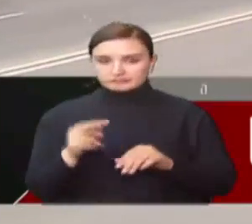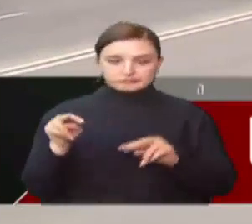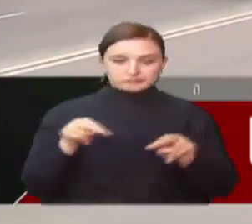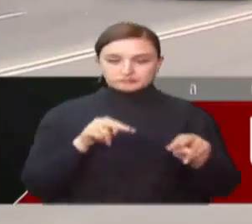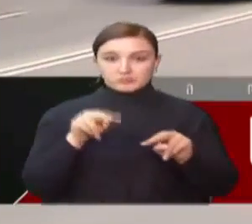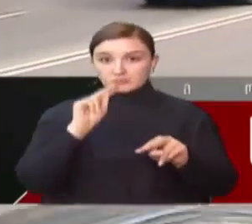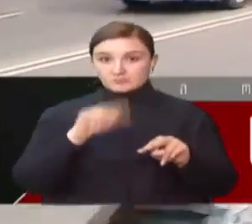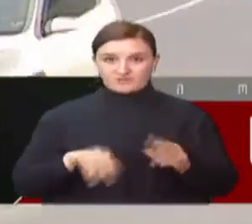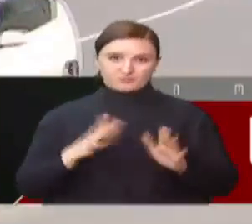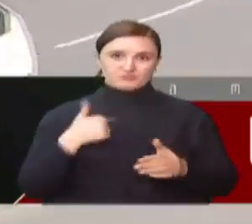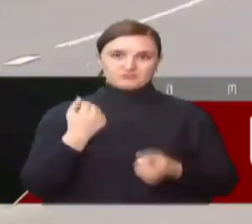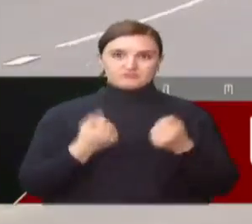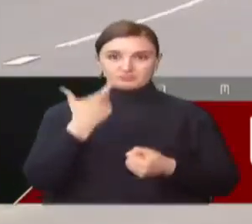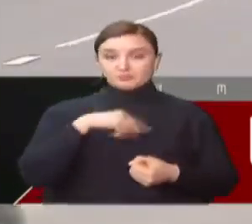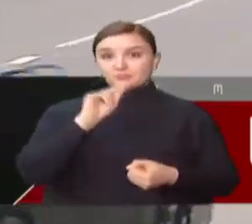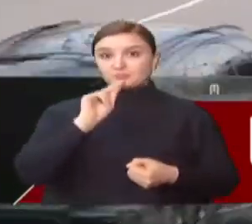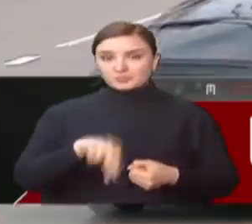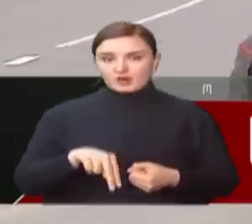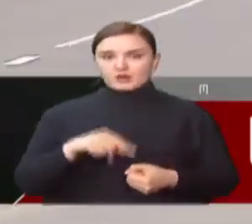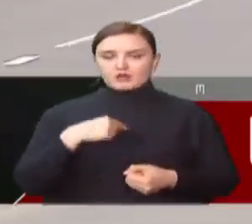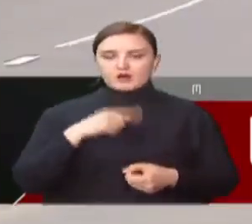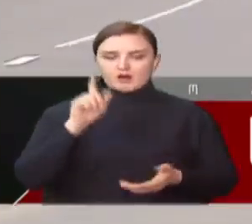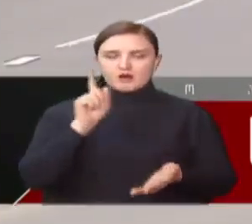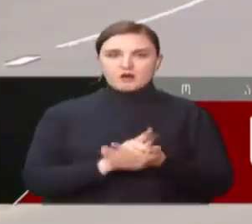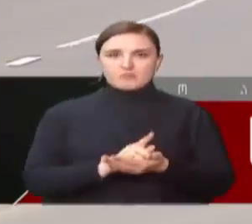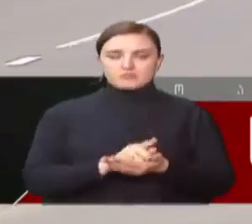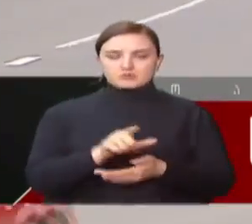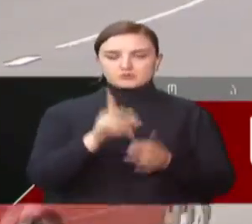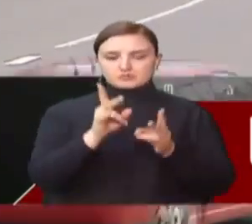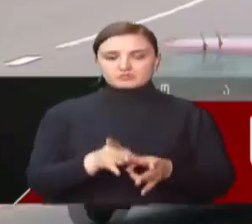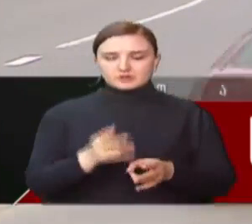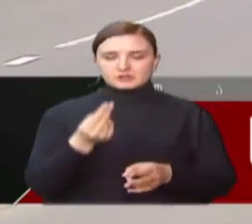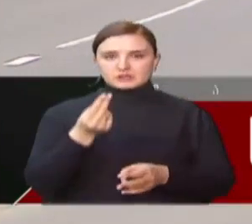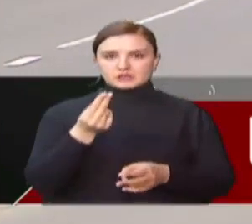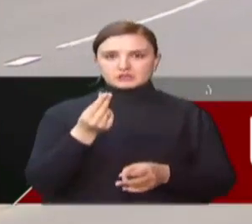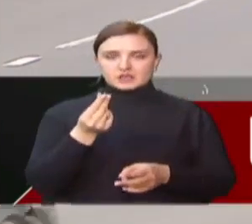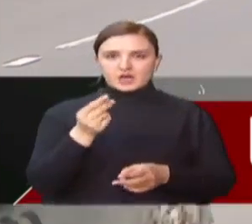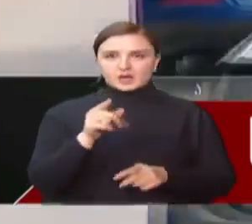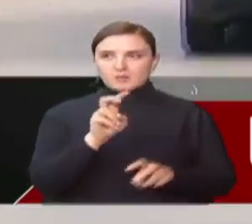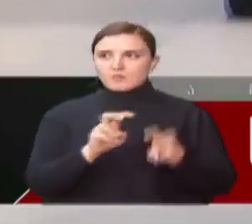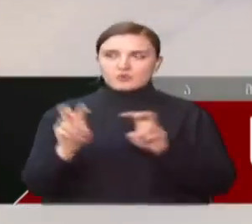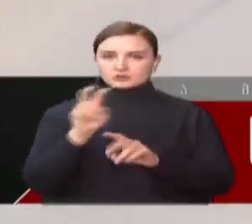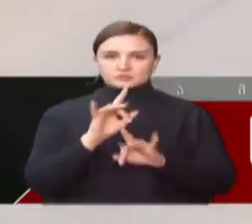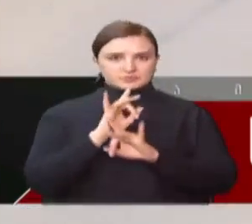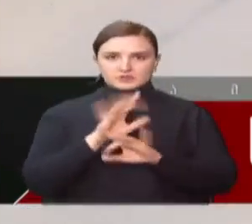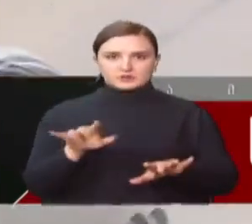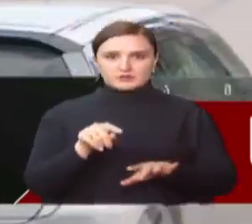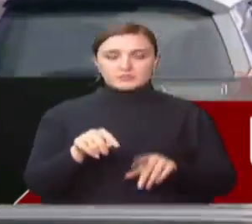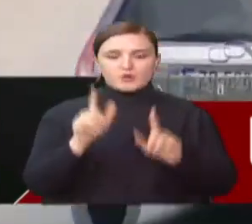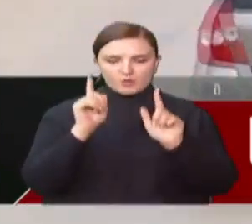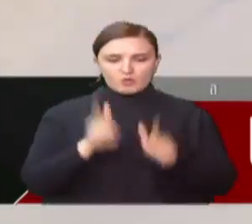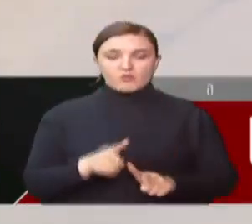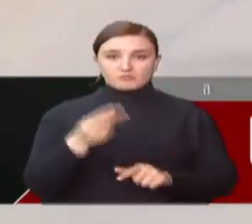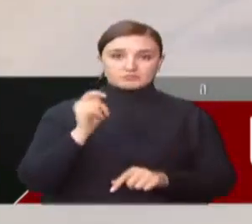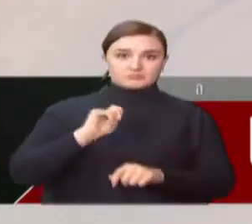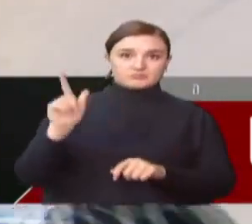ამაში ბრალი თქვენ მიგიძღვით, დაზარალებულის კომპენსაციისთვის თანხების სახელდახელოდ მოძიება აღარ მოგიწევთ. Მესამე პირისთვის